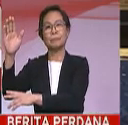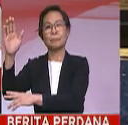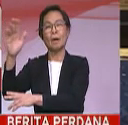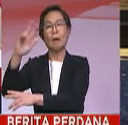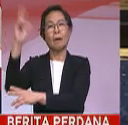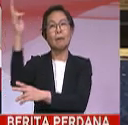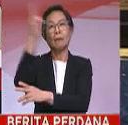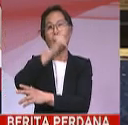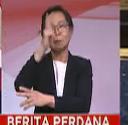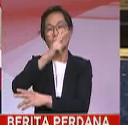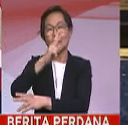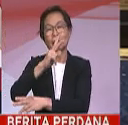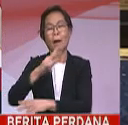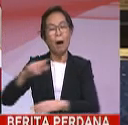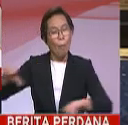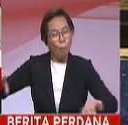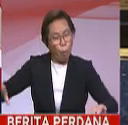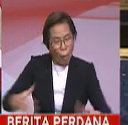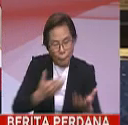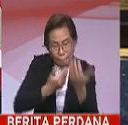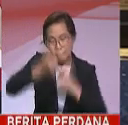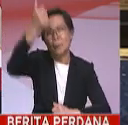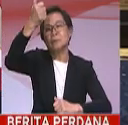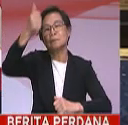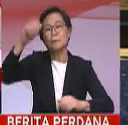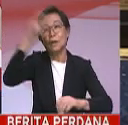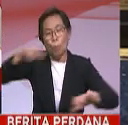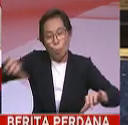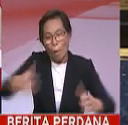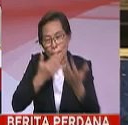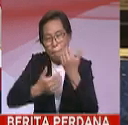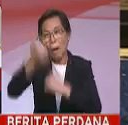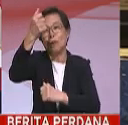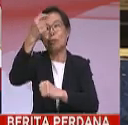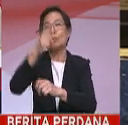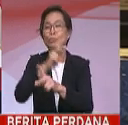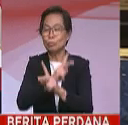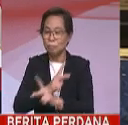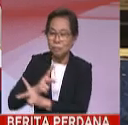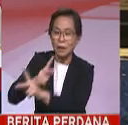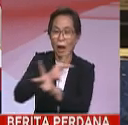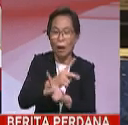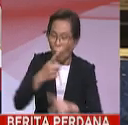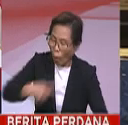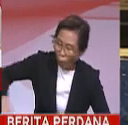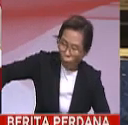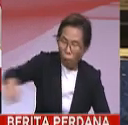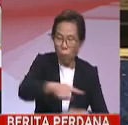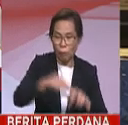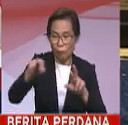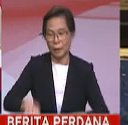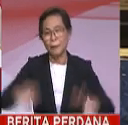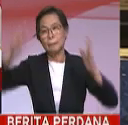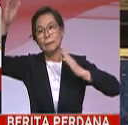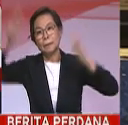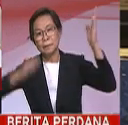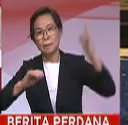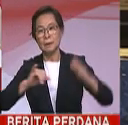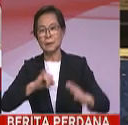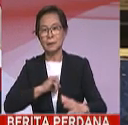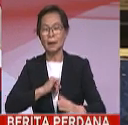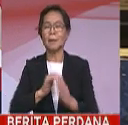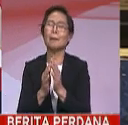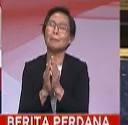kerajaan akan lakukan yang terbaik untuk memberikan perlindungan pada seluruh rakyat. Dan saya